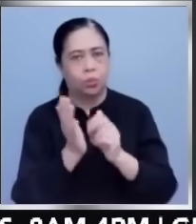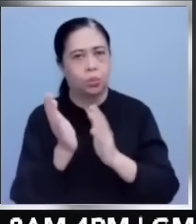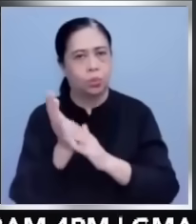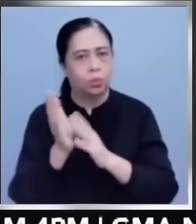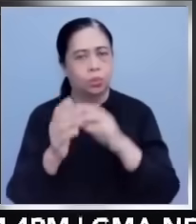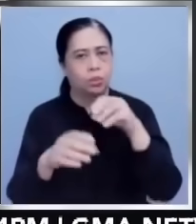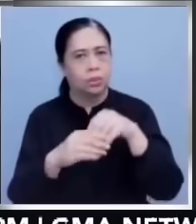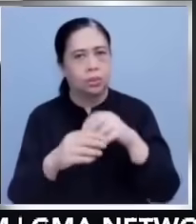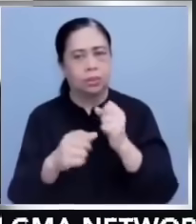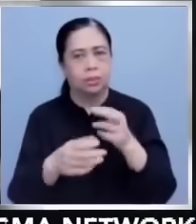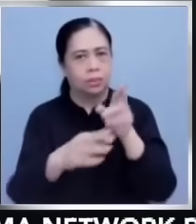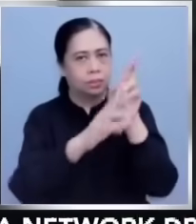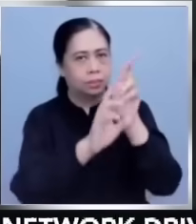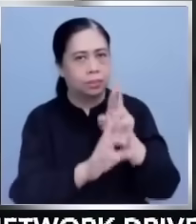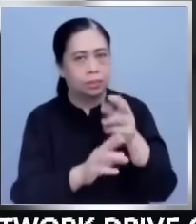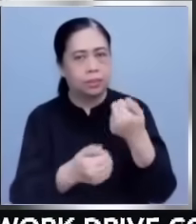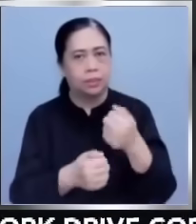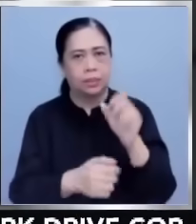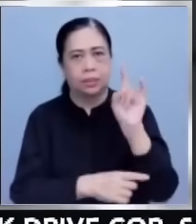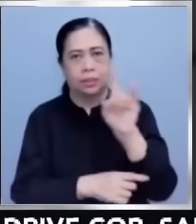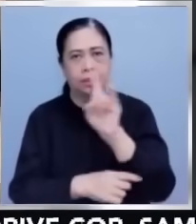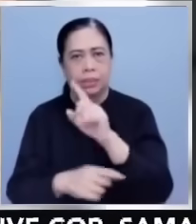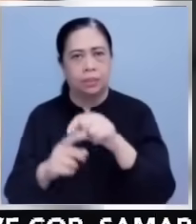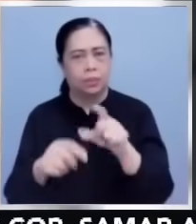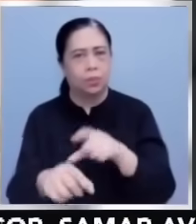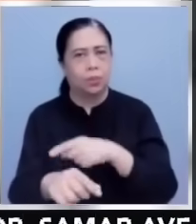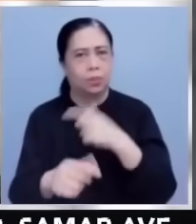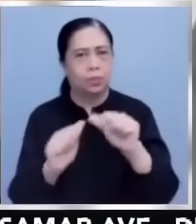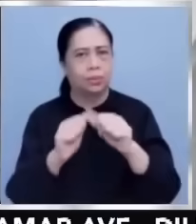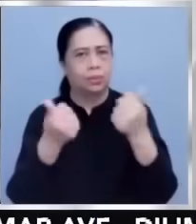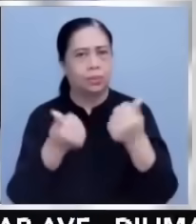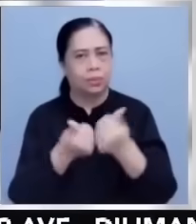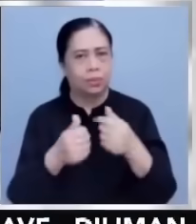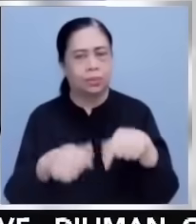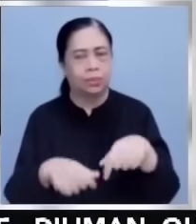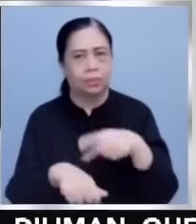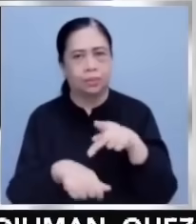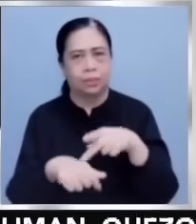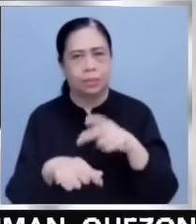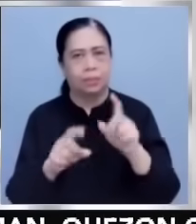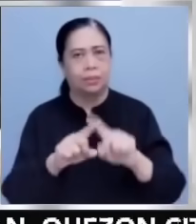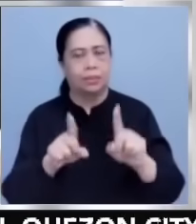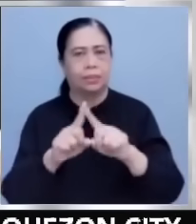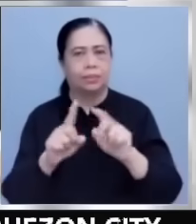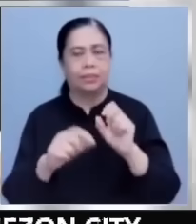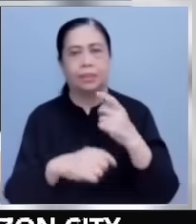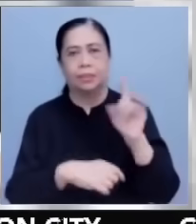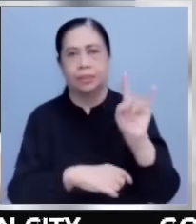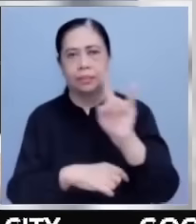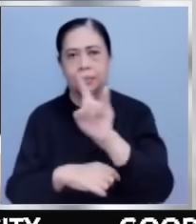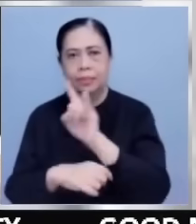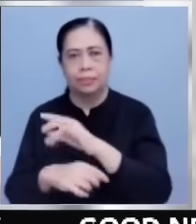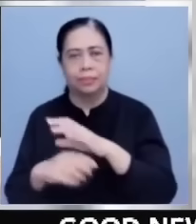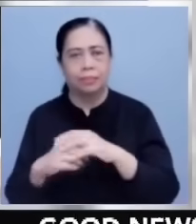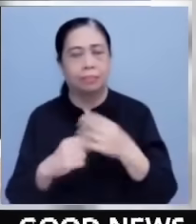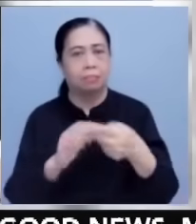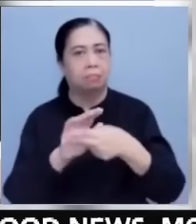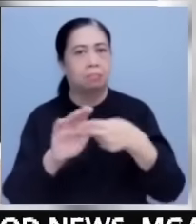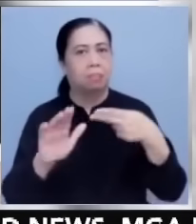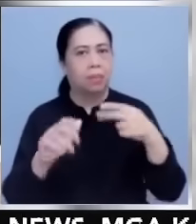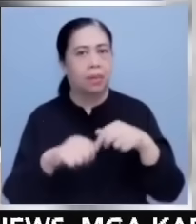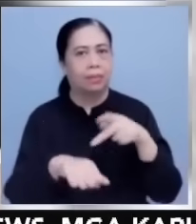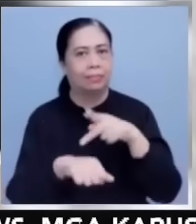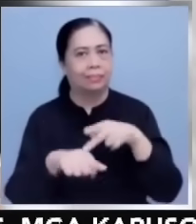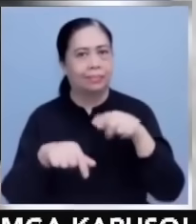advertising agencies mula sa longest-running association ng local at multinational advertisers at brand builders sa Pilipinas